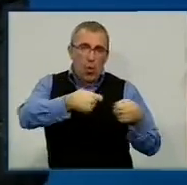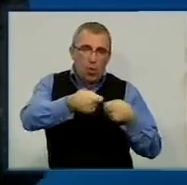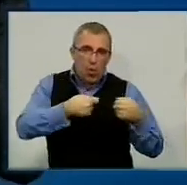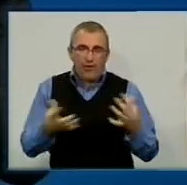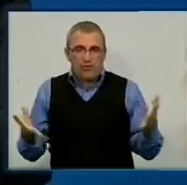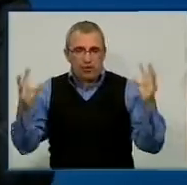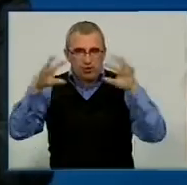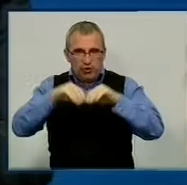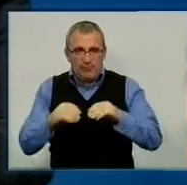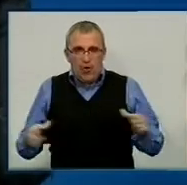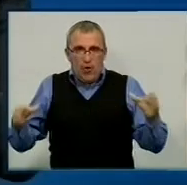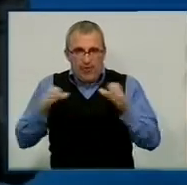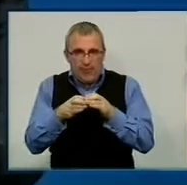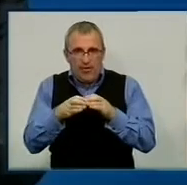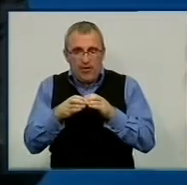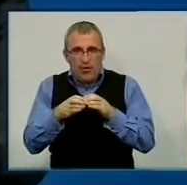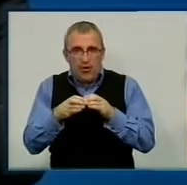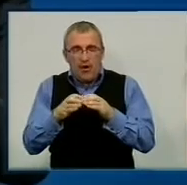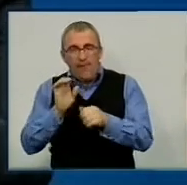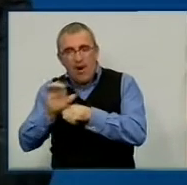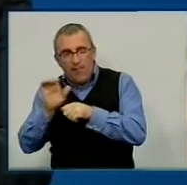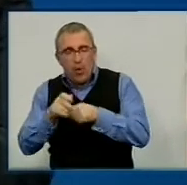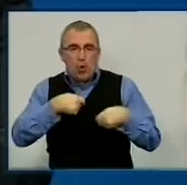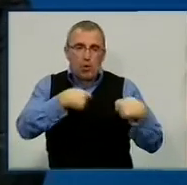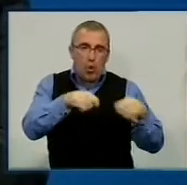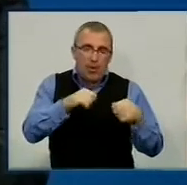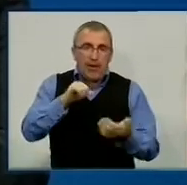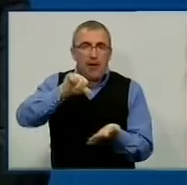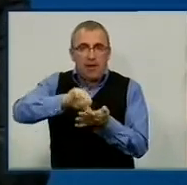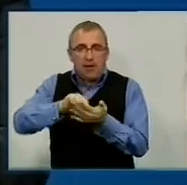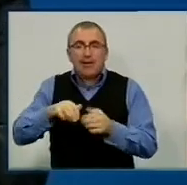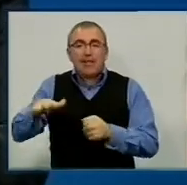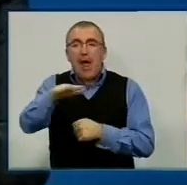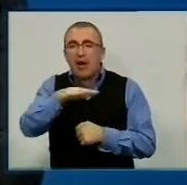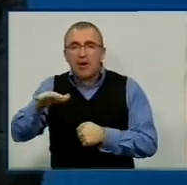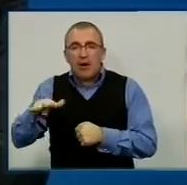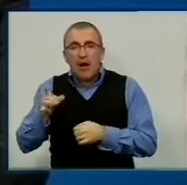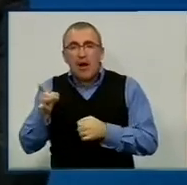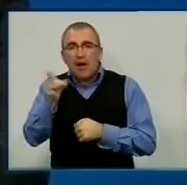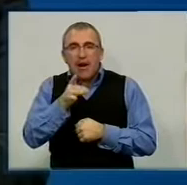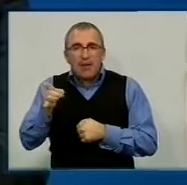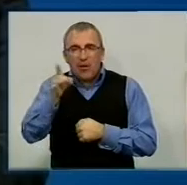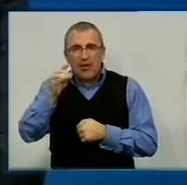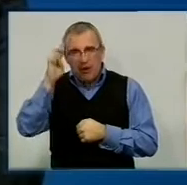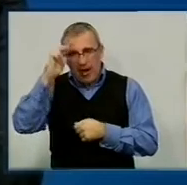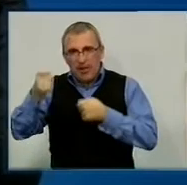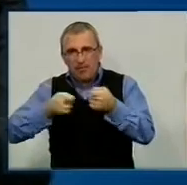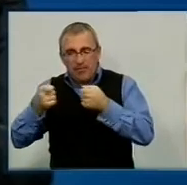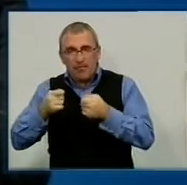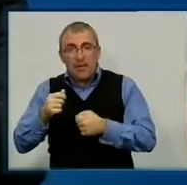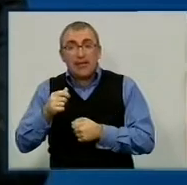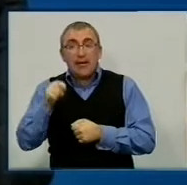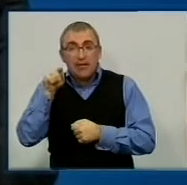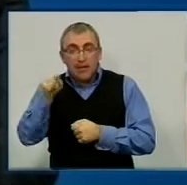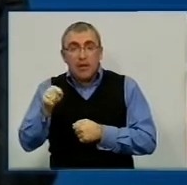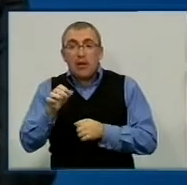всіх товаровиробників торгівлю і представників території тобтогалів районних державних адміністрацій які саме